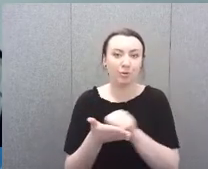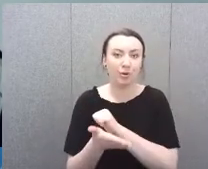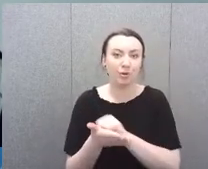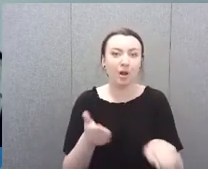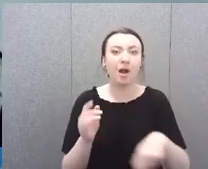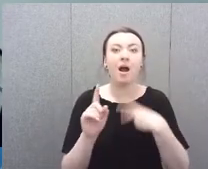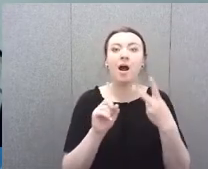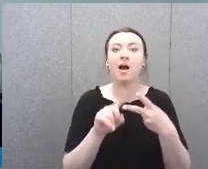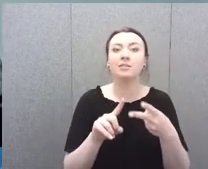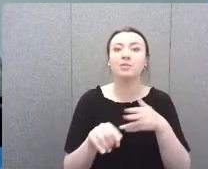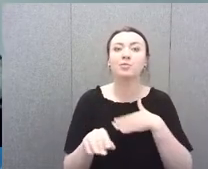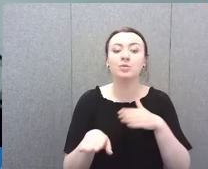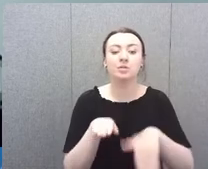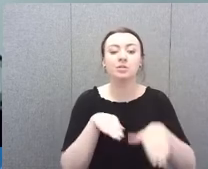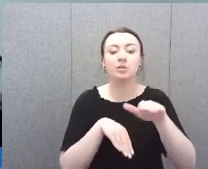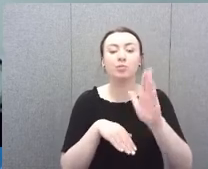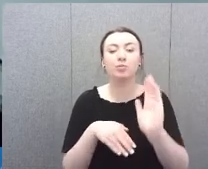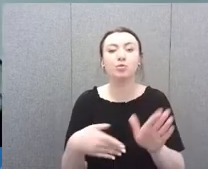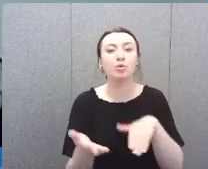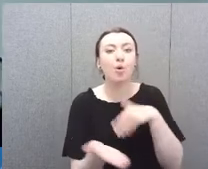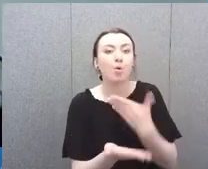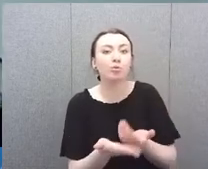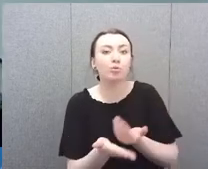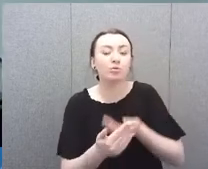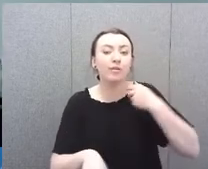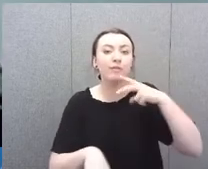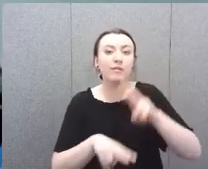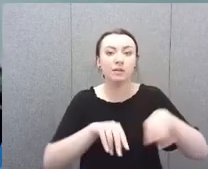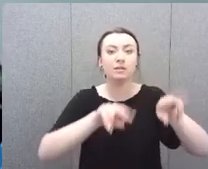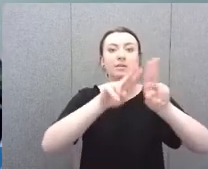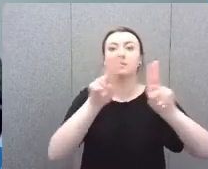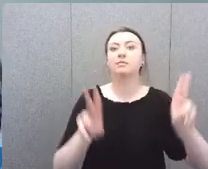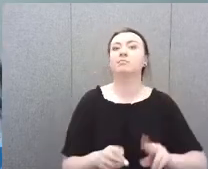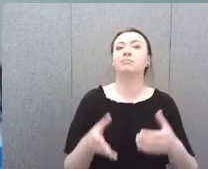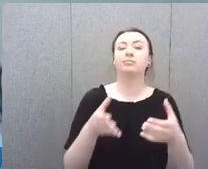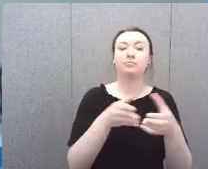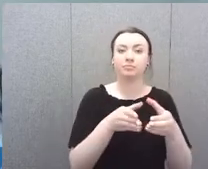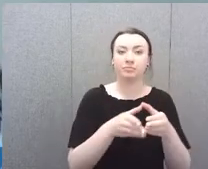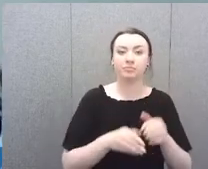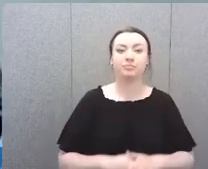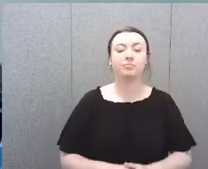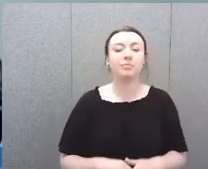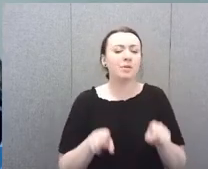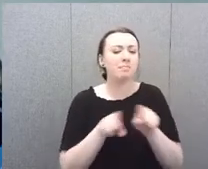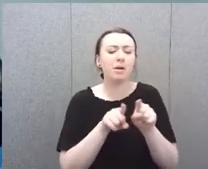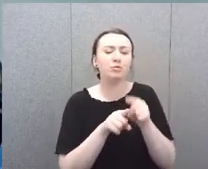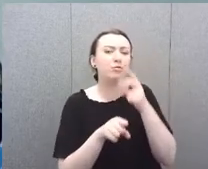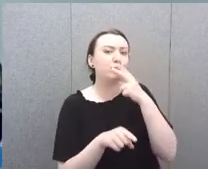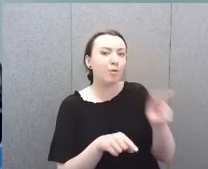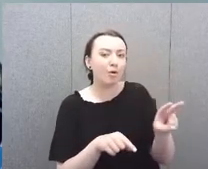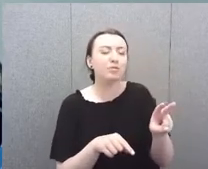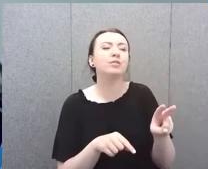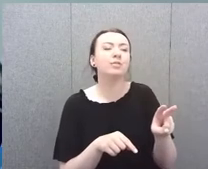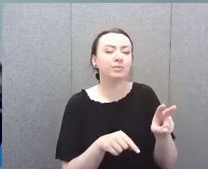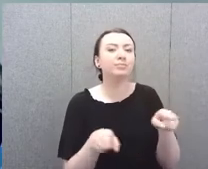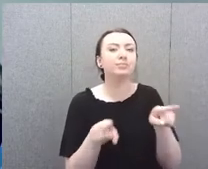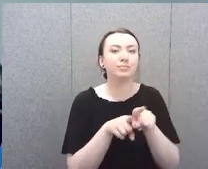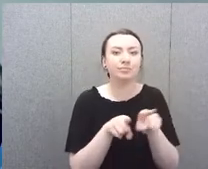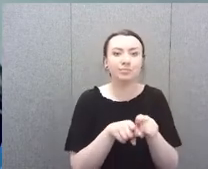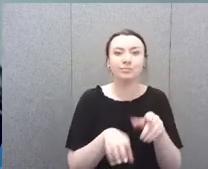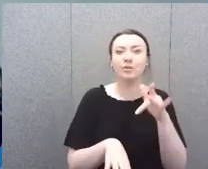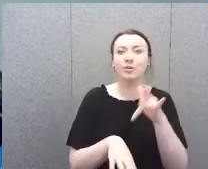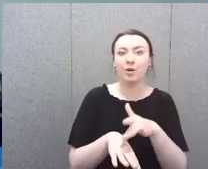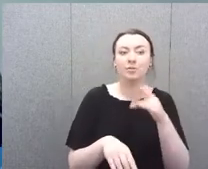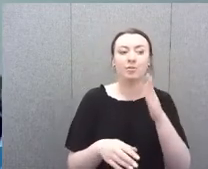и национальном уровне с этими организациями. Тот же подход, который мы использовали во время проектирования,